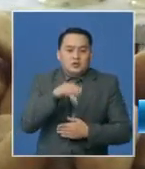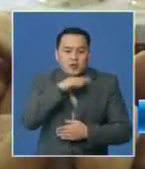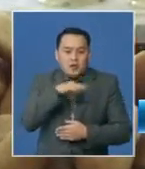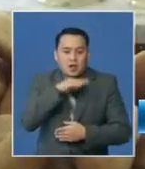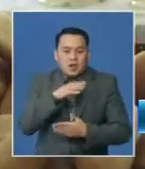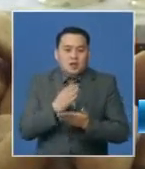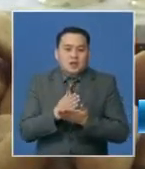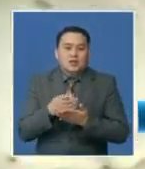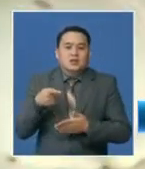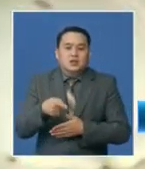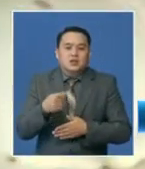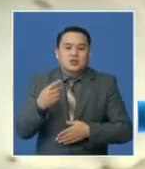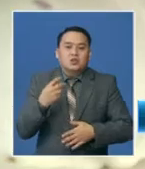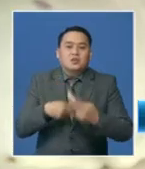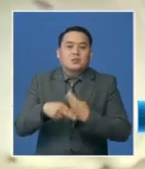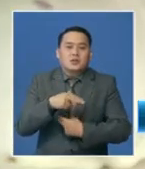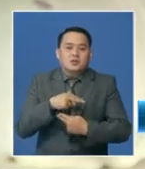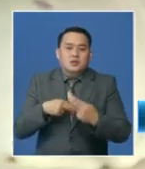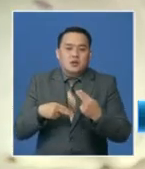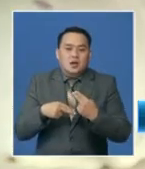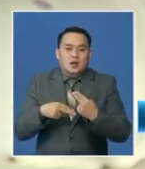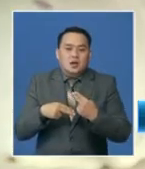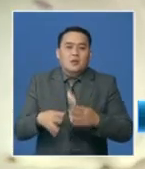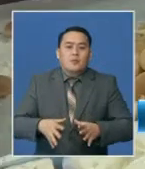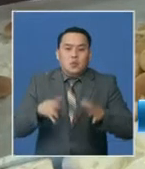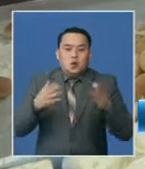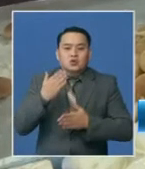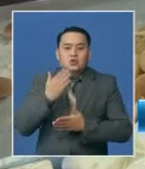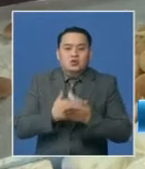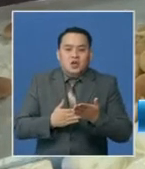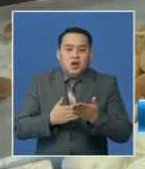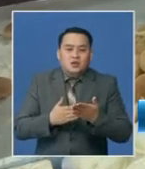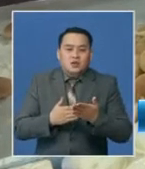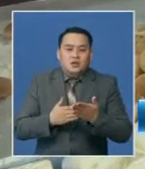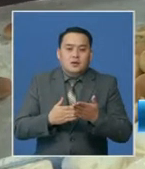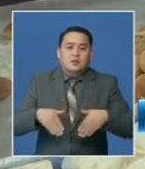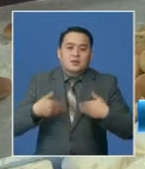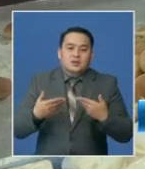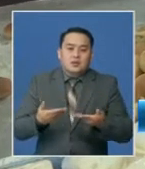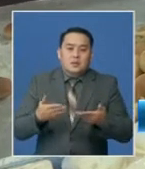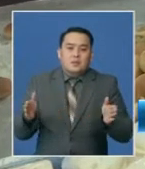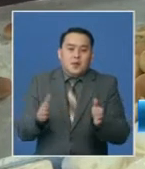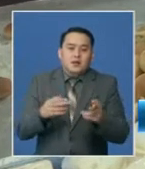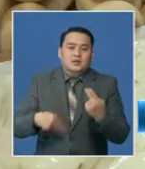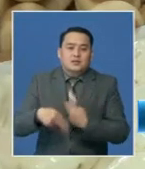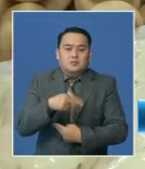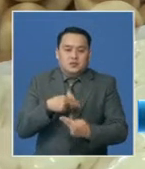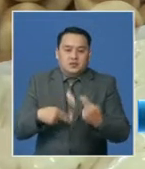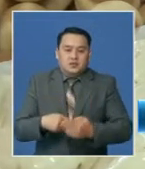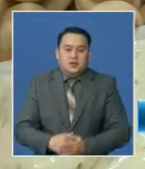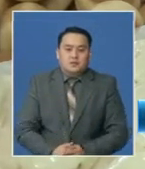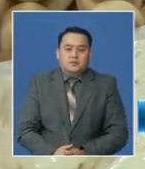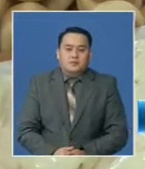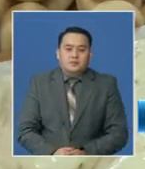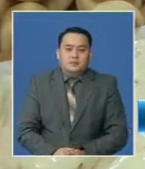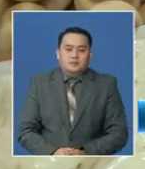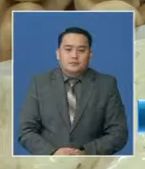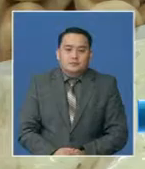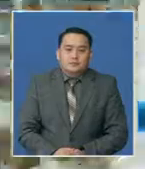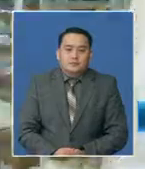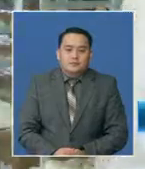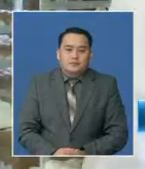производств моногорода. Ежедневно здесь выпускают в среднем 1,5 тонны пряников. Работает в цехах почти 6 десятков